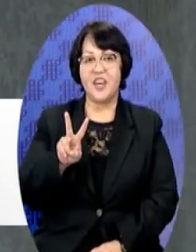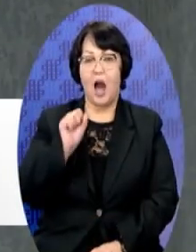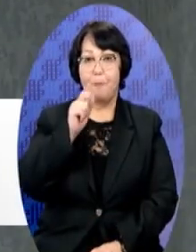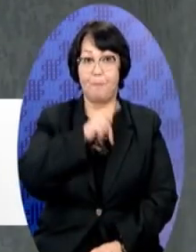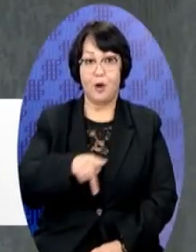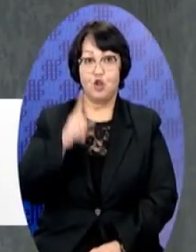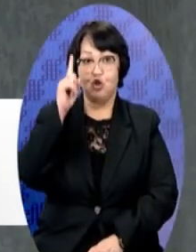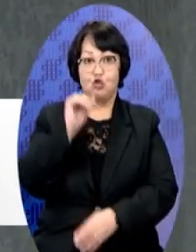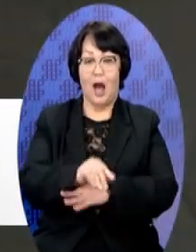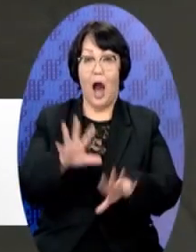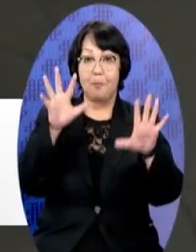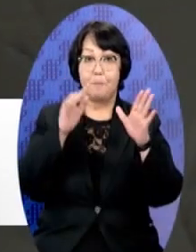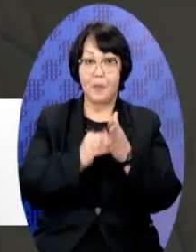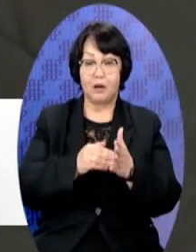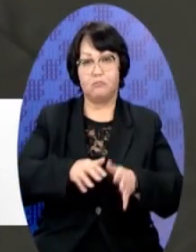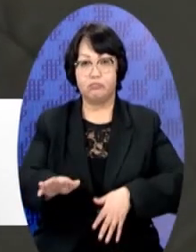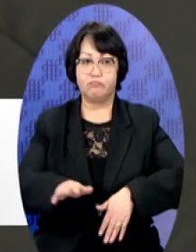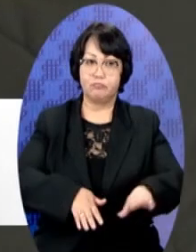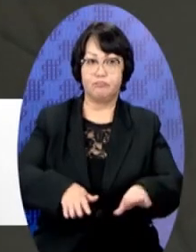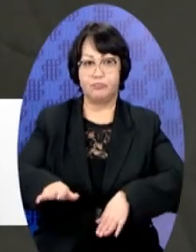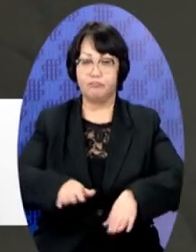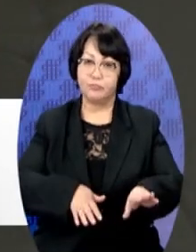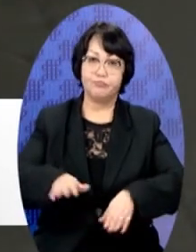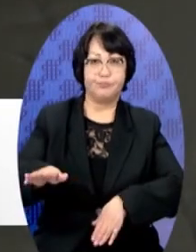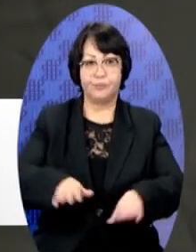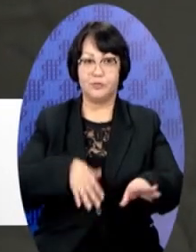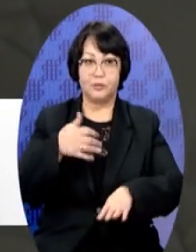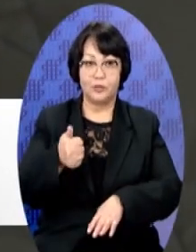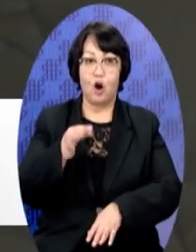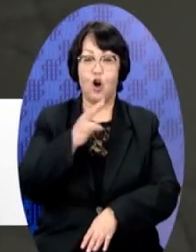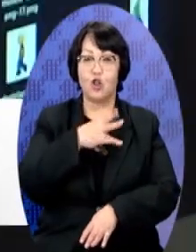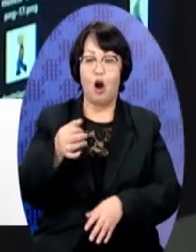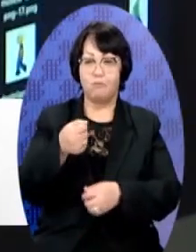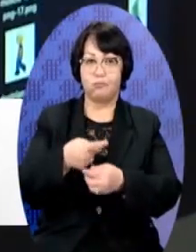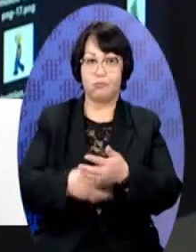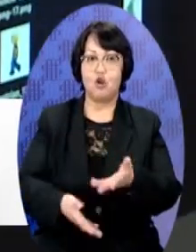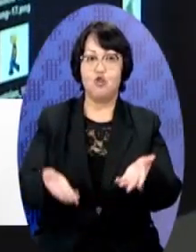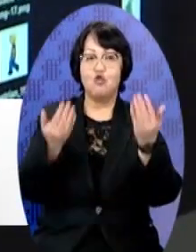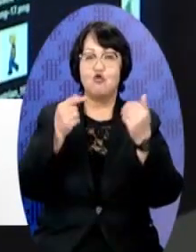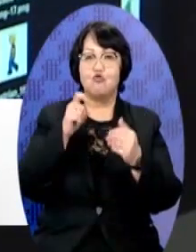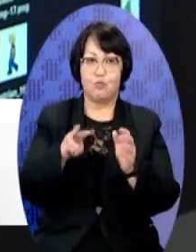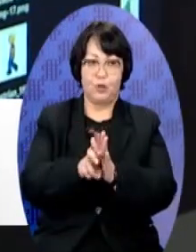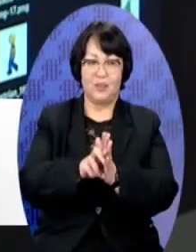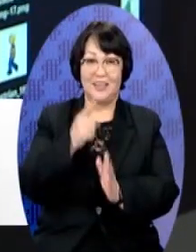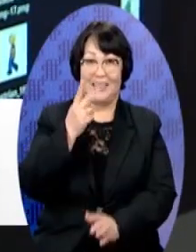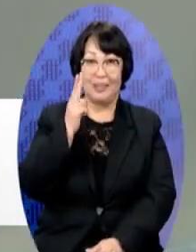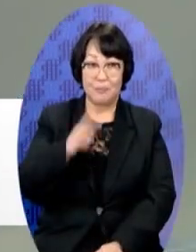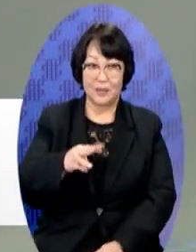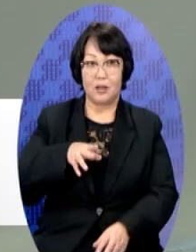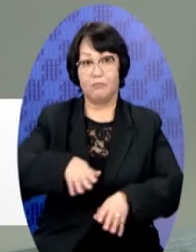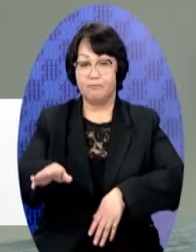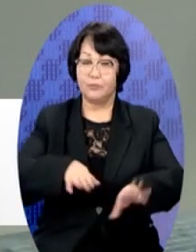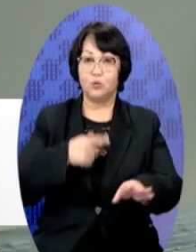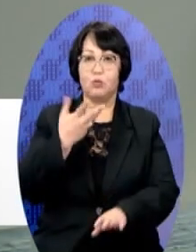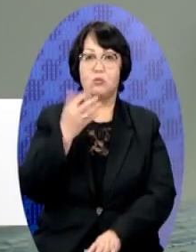алхалт хийсэн хүнд оноо цуглуулах зарчмаар хөнгөлөлт урамшууллаа авах боломжтой юм. 5 км явгалахад 150 оноо цуглах юм. 1000